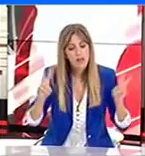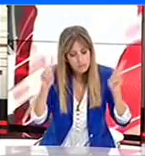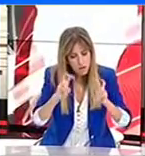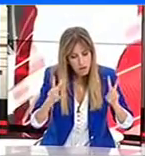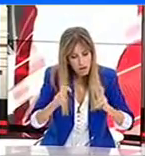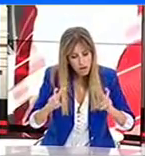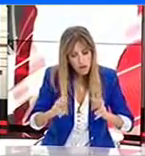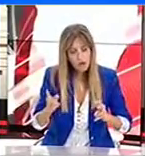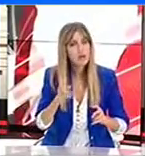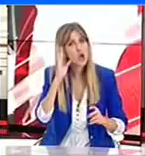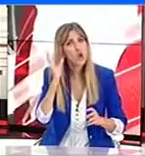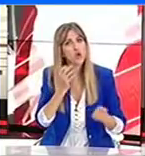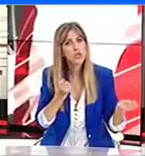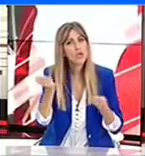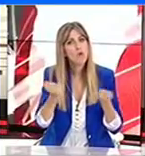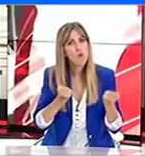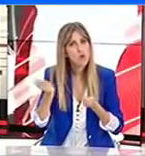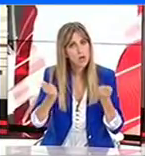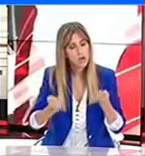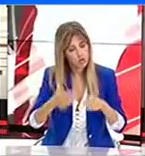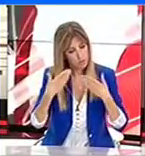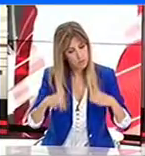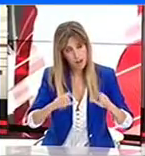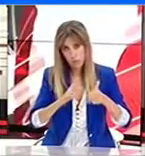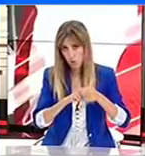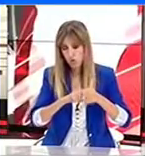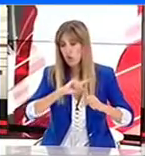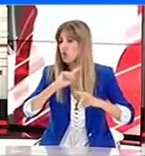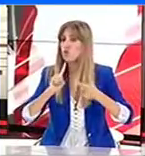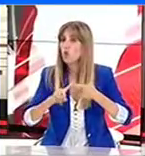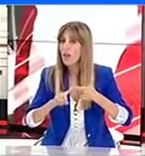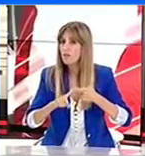εργαζομένων. Σταμάτησαν οι πολύμερες απεργίες.